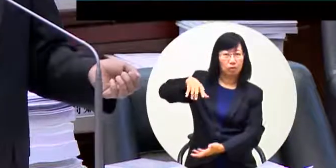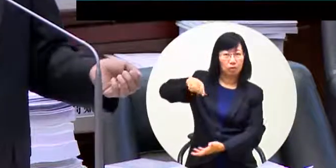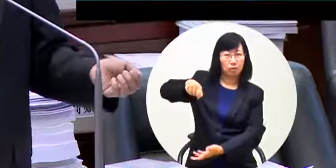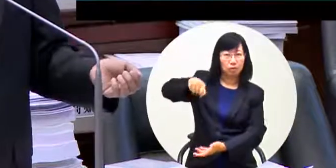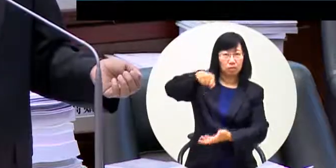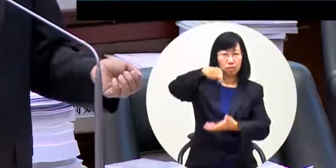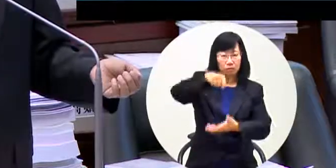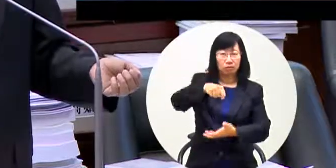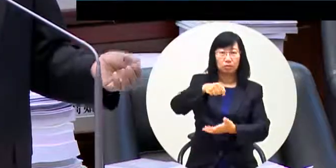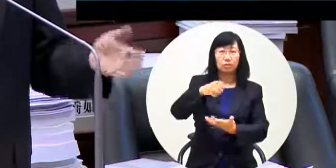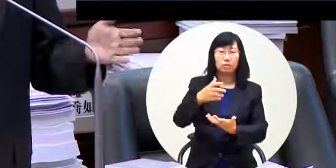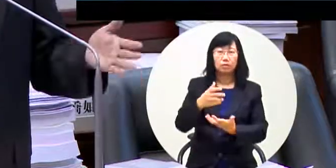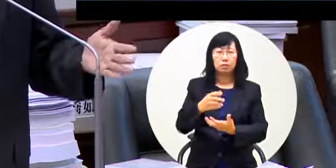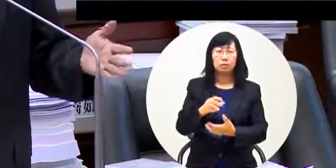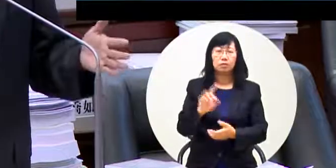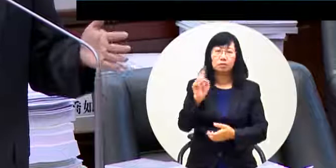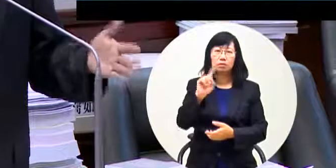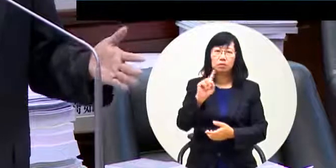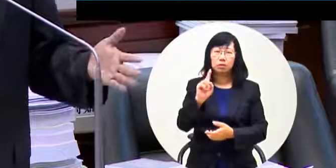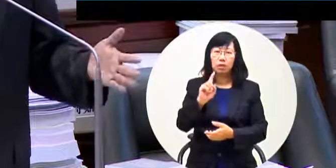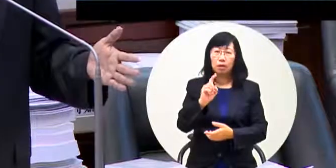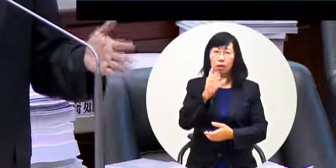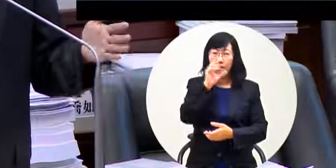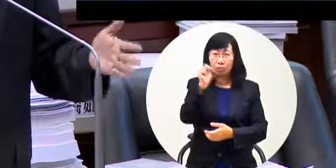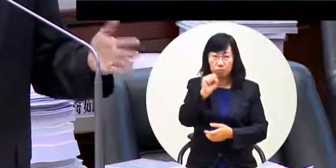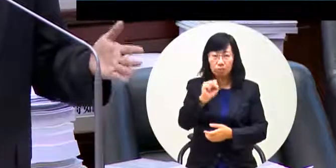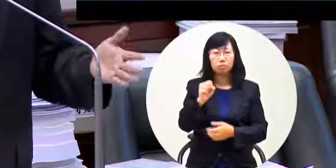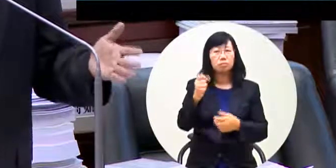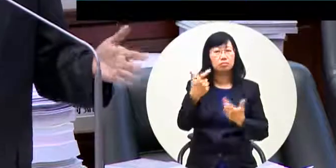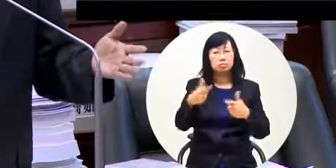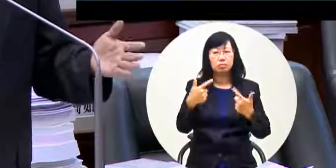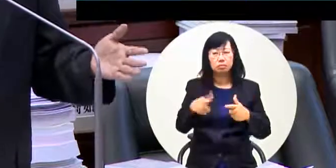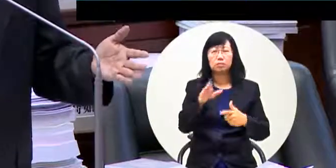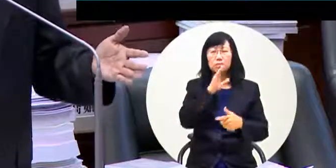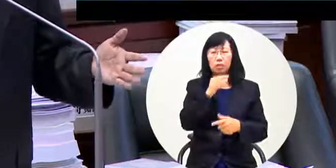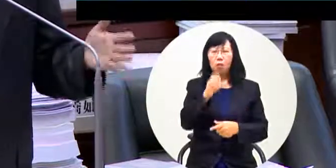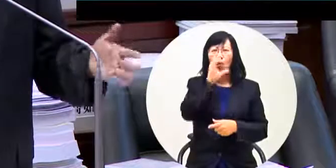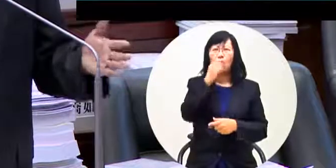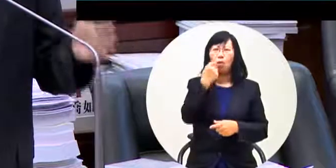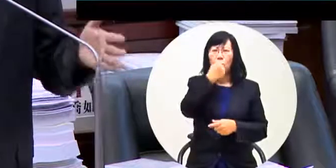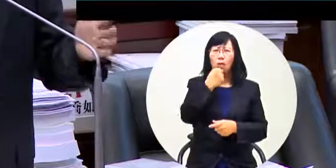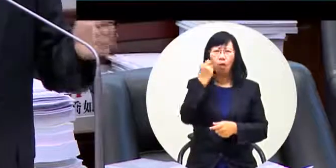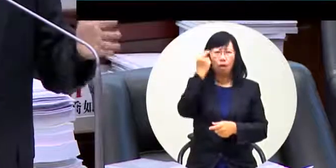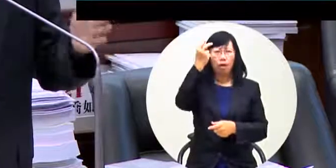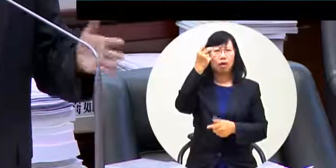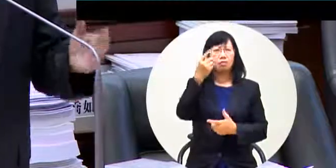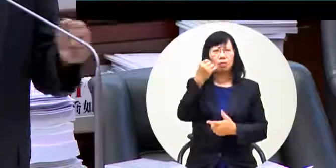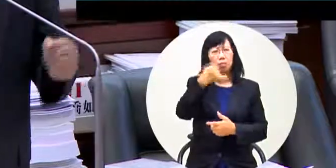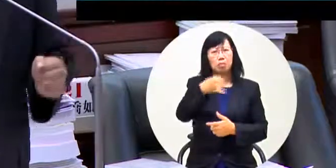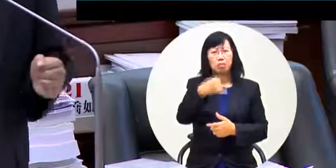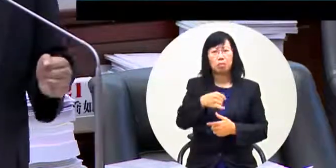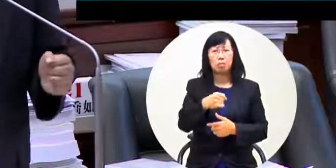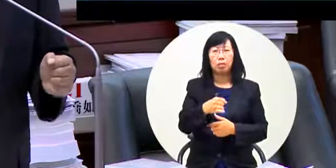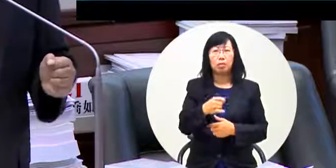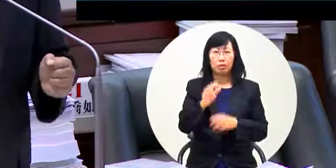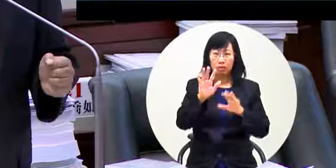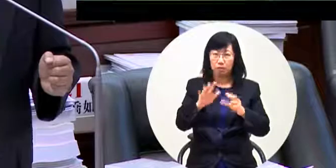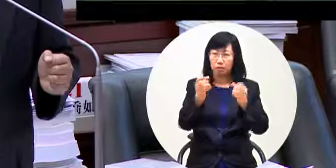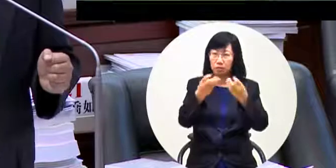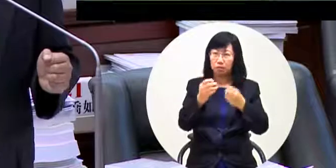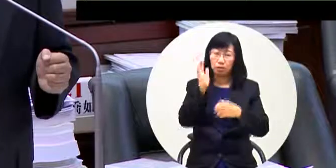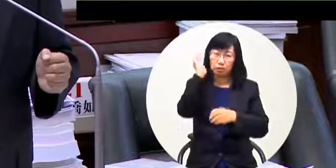佳。哦，所以我们要讲的一个水质，单单这个水质，我们就好跟台北市就很计